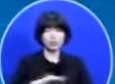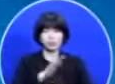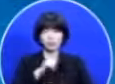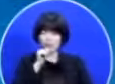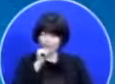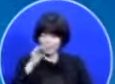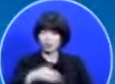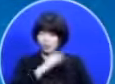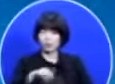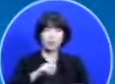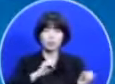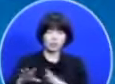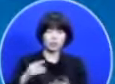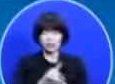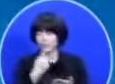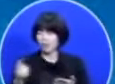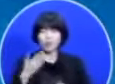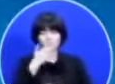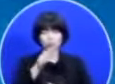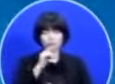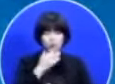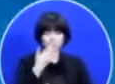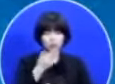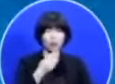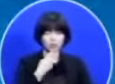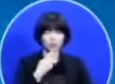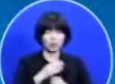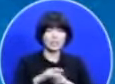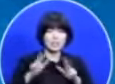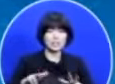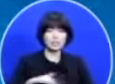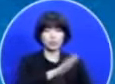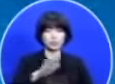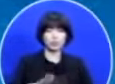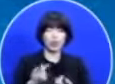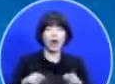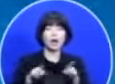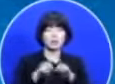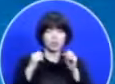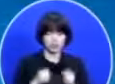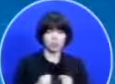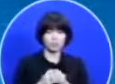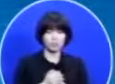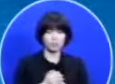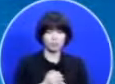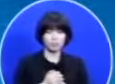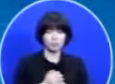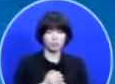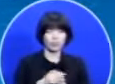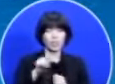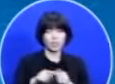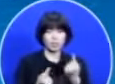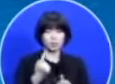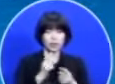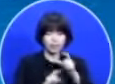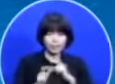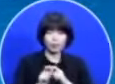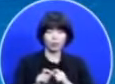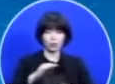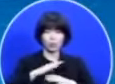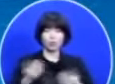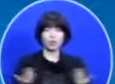떠나실 수 가 없습니다 지금 우리와 같이 계시니 이보다 더 놀라운 일은 없습니다